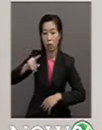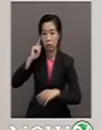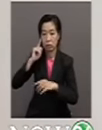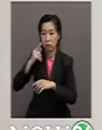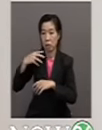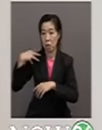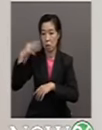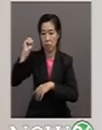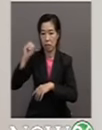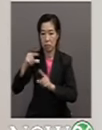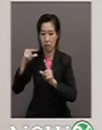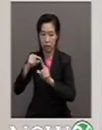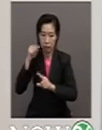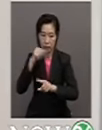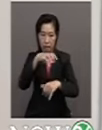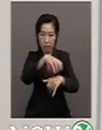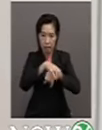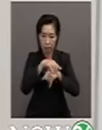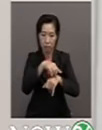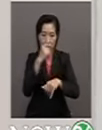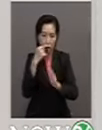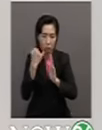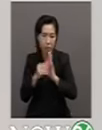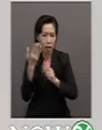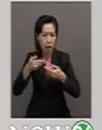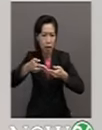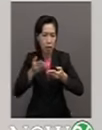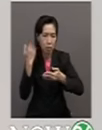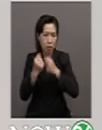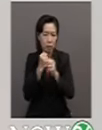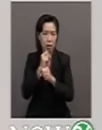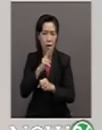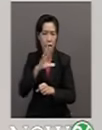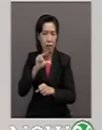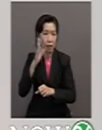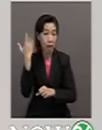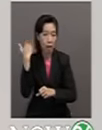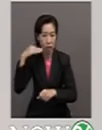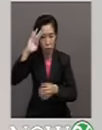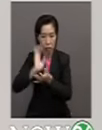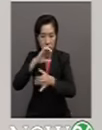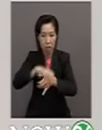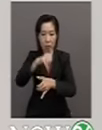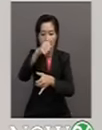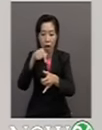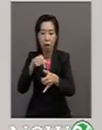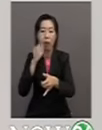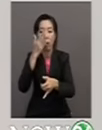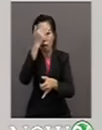หมายเช็คปี2535ไปจับกลุ่มได้แถวปทุมธานีครับตำรวจบอกว่าสืบเนื่องมาตั้ง